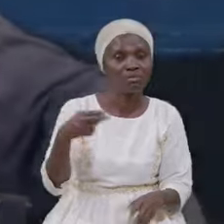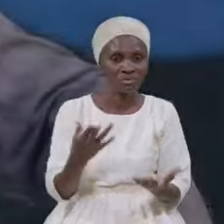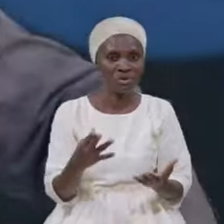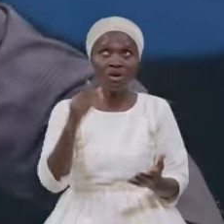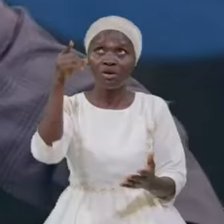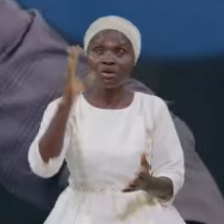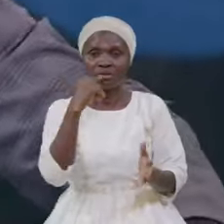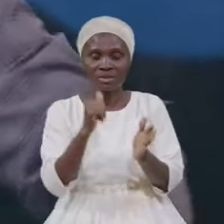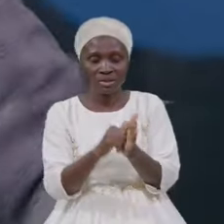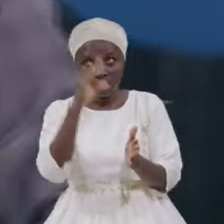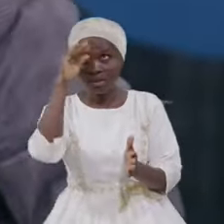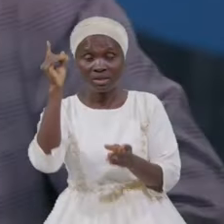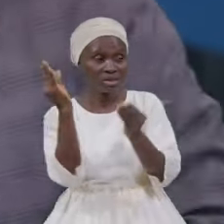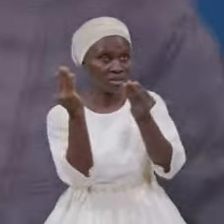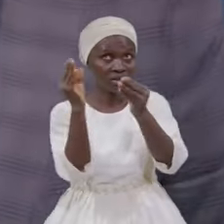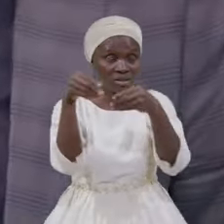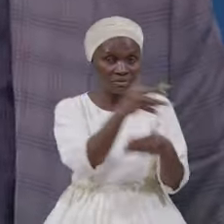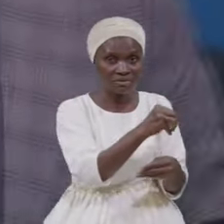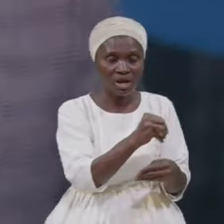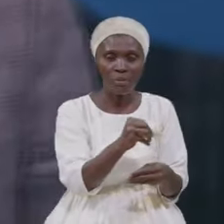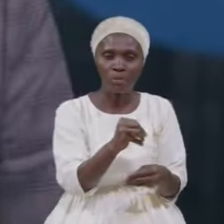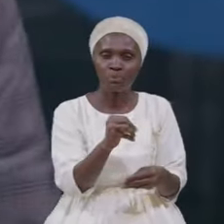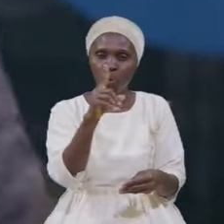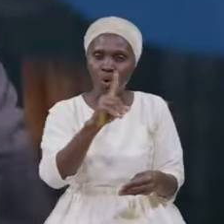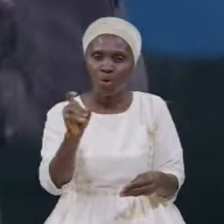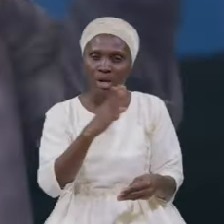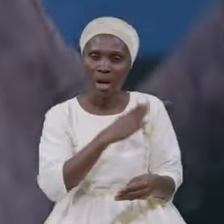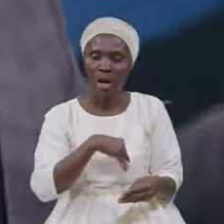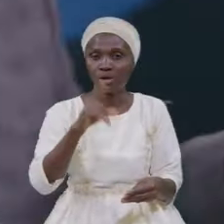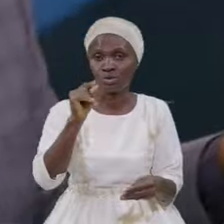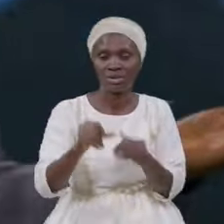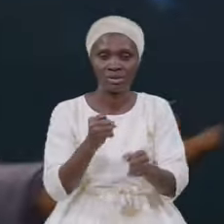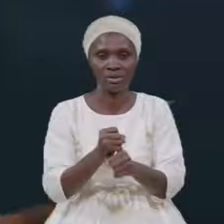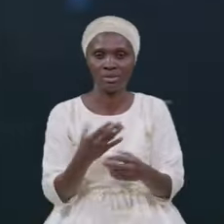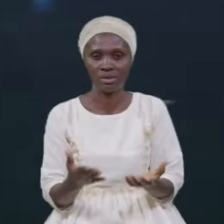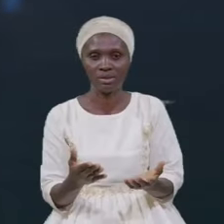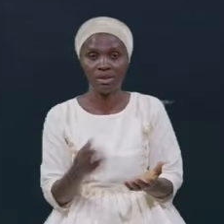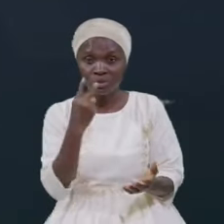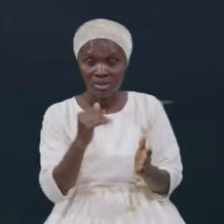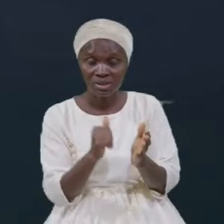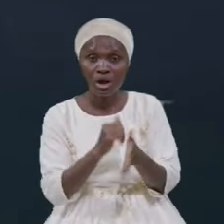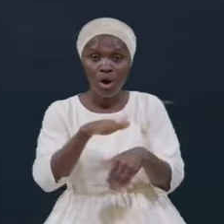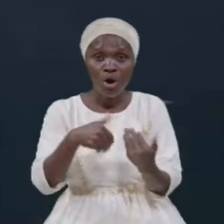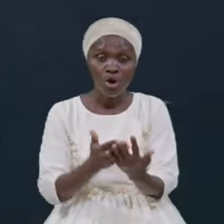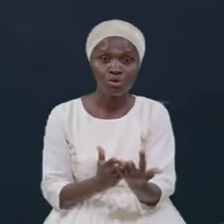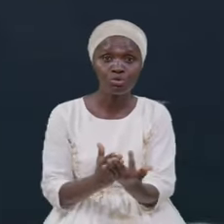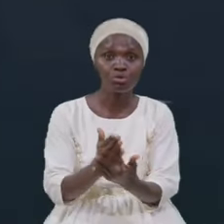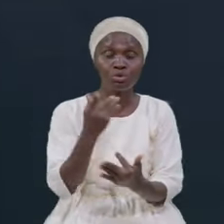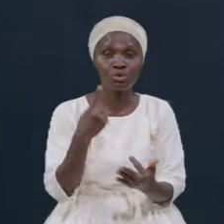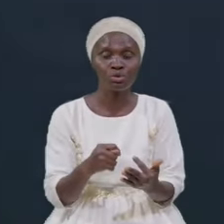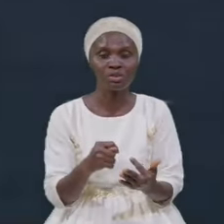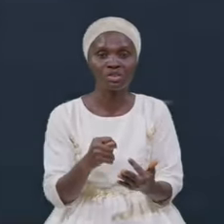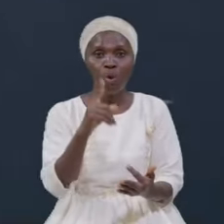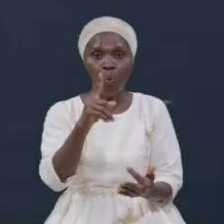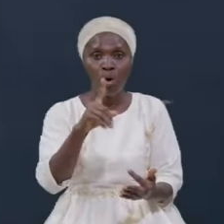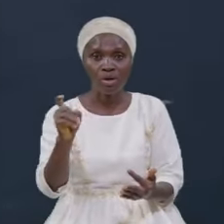allez penser que pendant les 120 ans, que ces gens-là seraient raisonnables. Non,